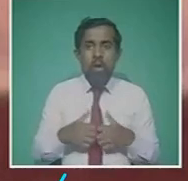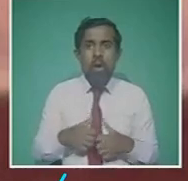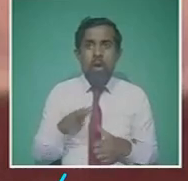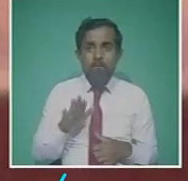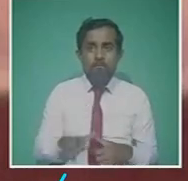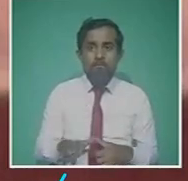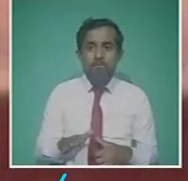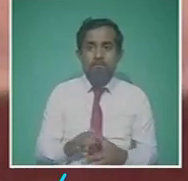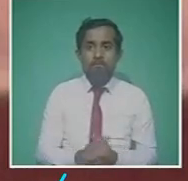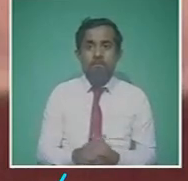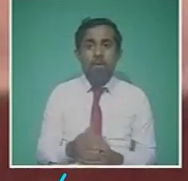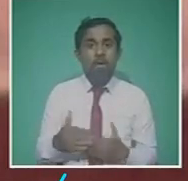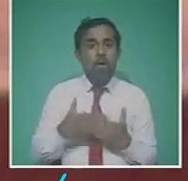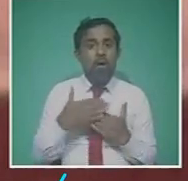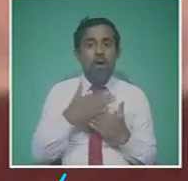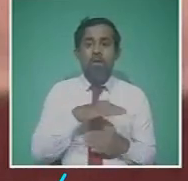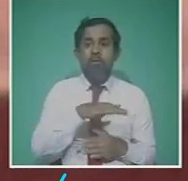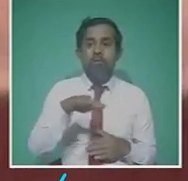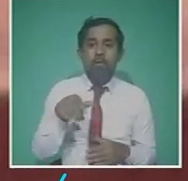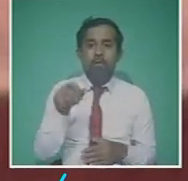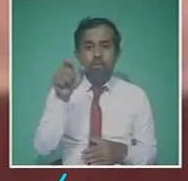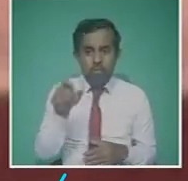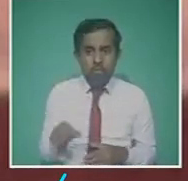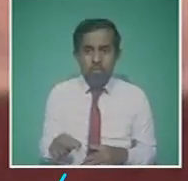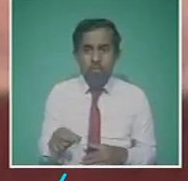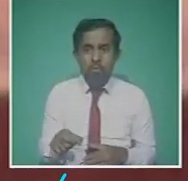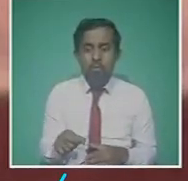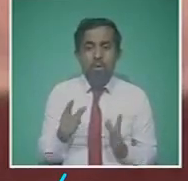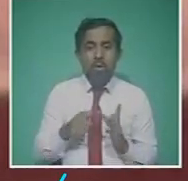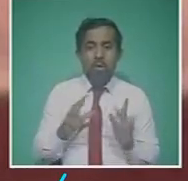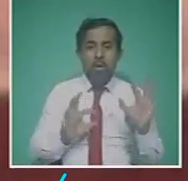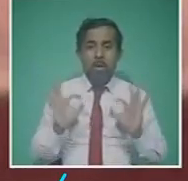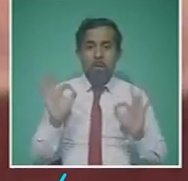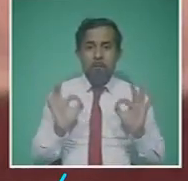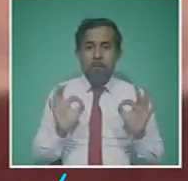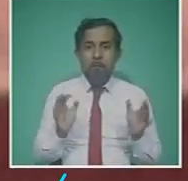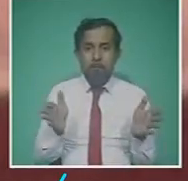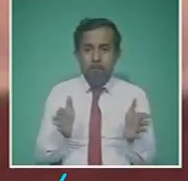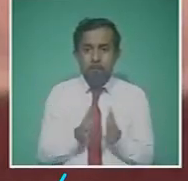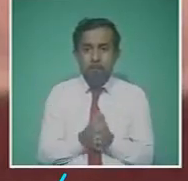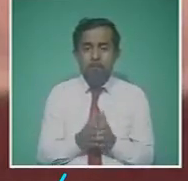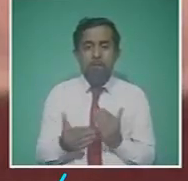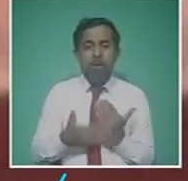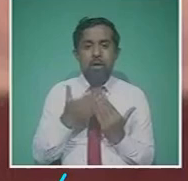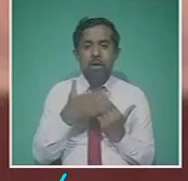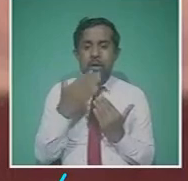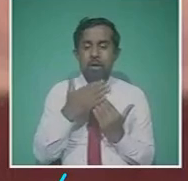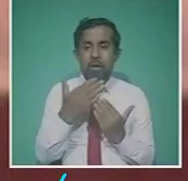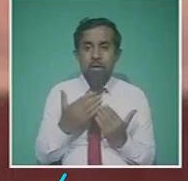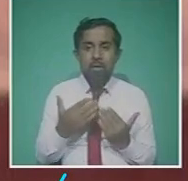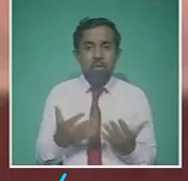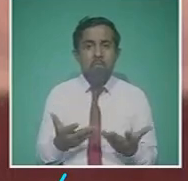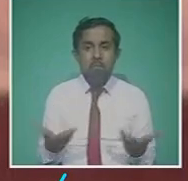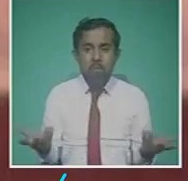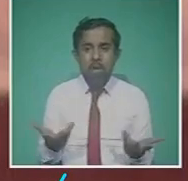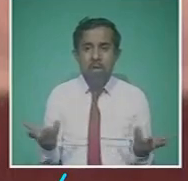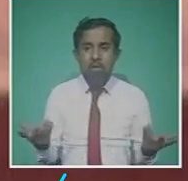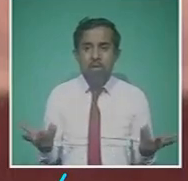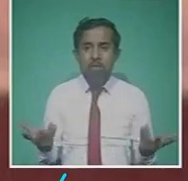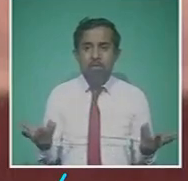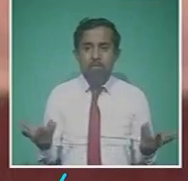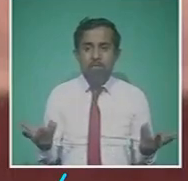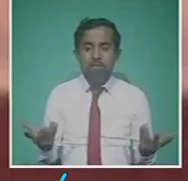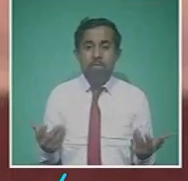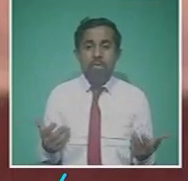තියෙනවා. ඉදිකිරීම් ශේෂ්ත්‍රයේ ඉන්න කෙනාට මේ පොලි අනුපාතයත් එක්ක ඉදිකිරීම් කටයුතු කරගෙන යන්න බැරිකම